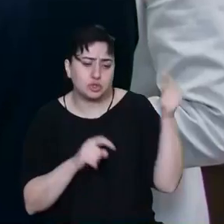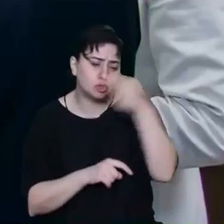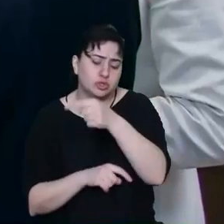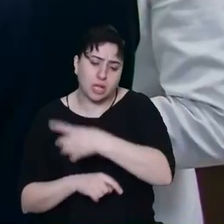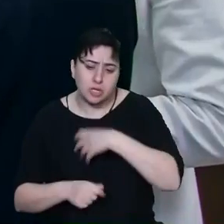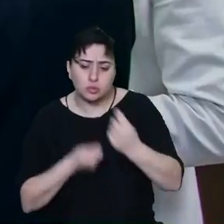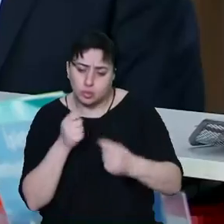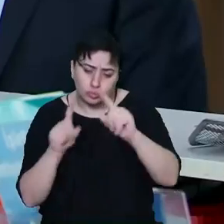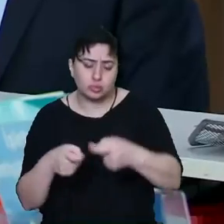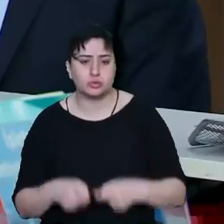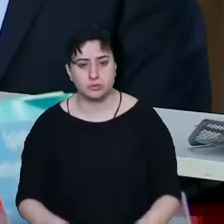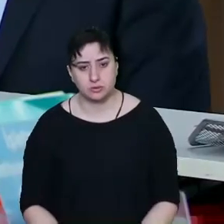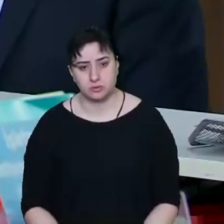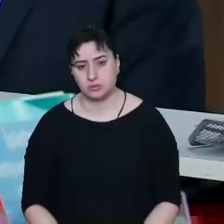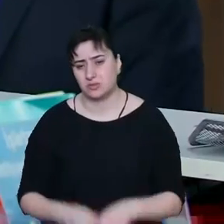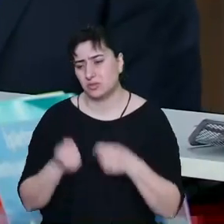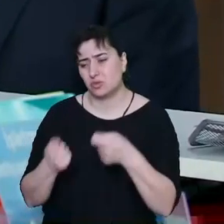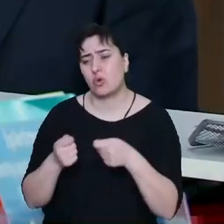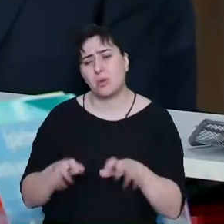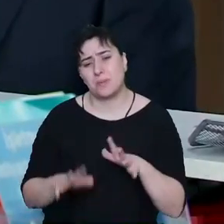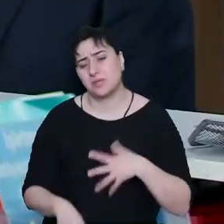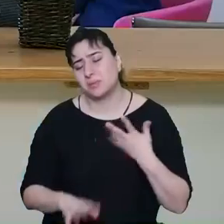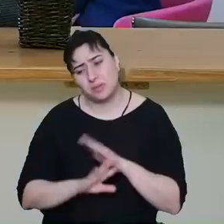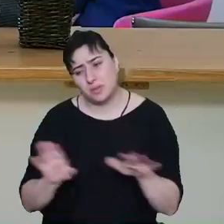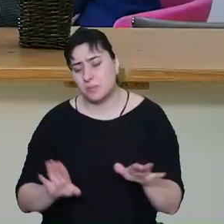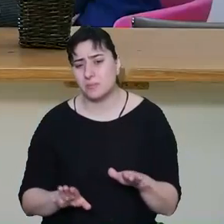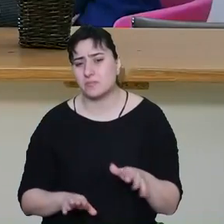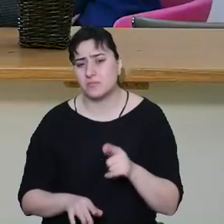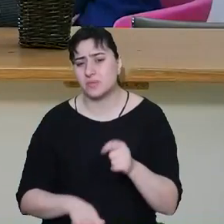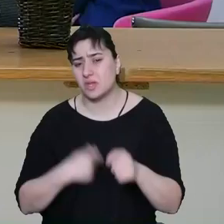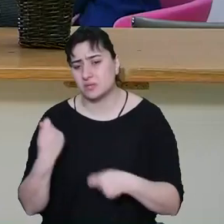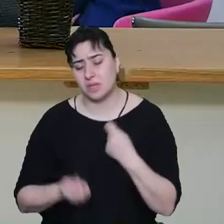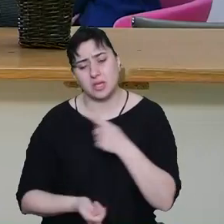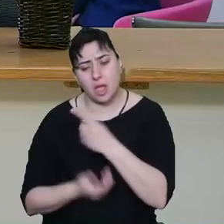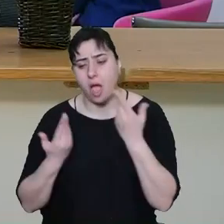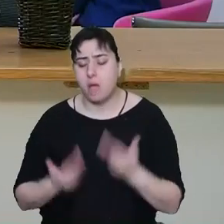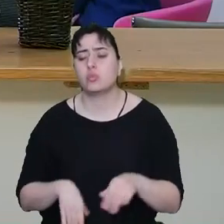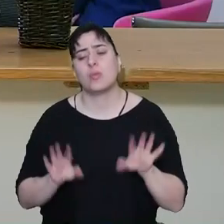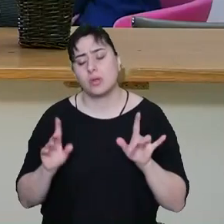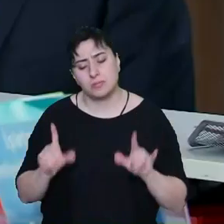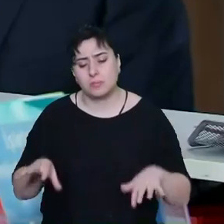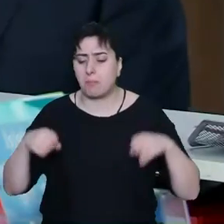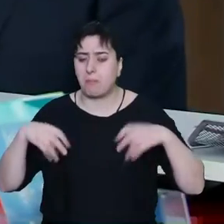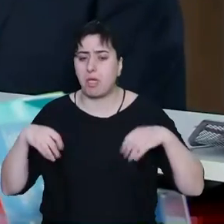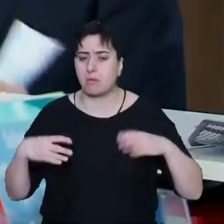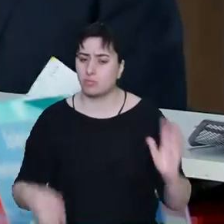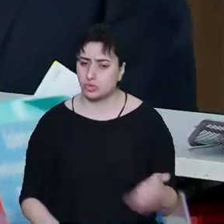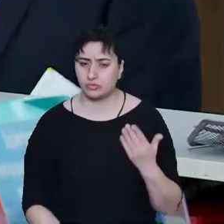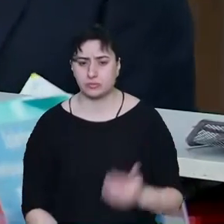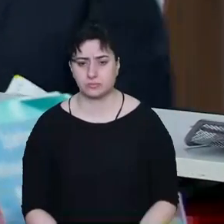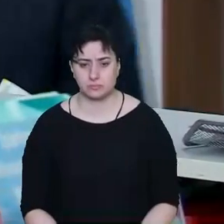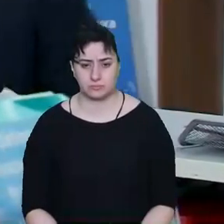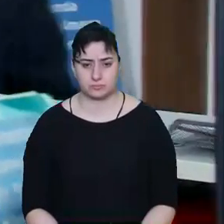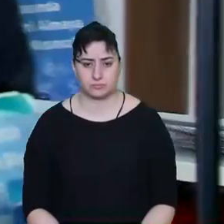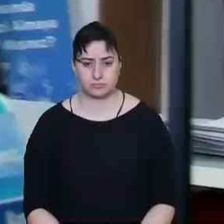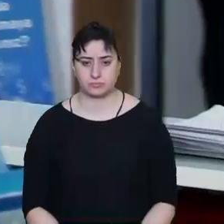sormuş. Git kendine uğraş ya. Hayatım zorlama artık adamı. İstemiyor işte. Yani bu saçmalıklara bence sen de alet olmamalısın. Bırak. Boş ver. Hadi gel.